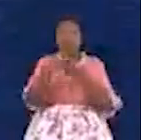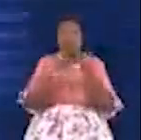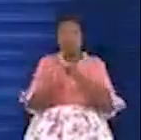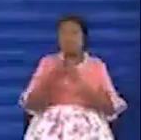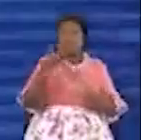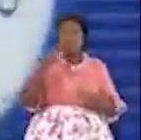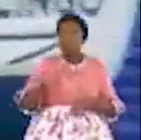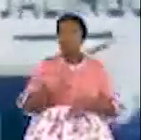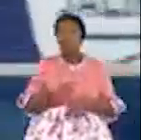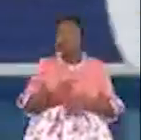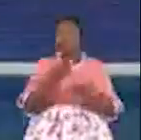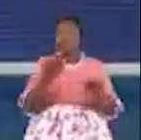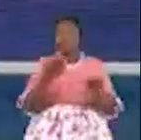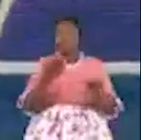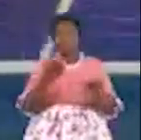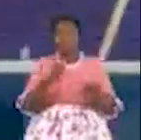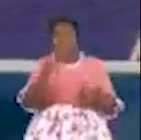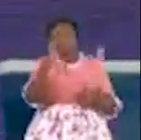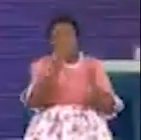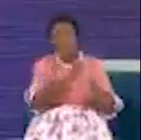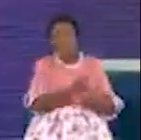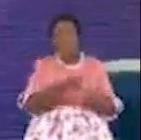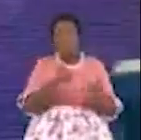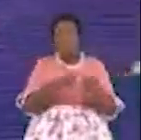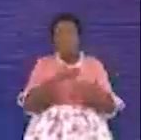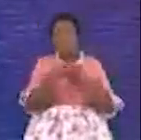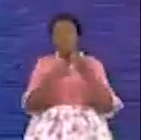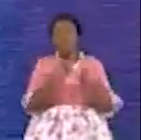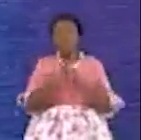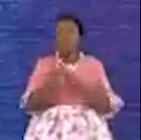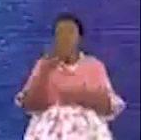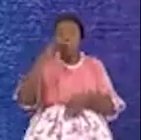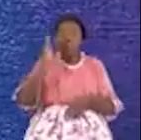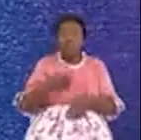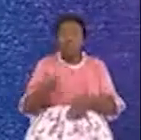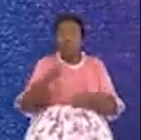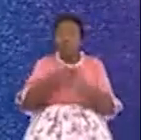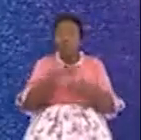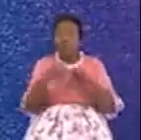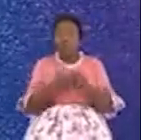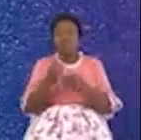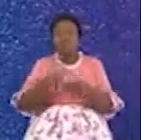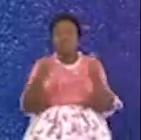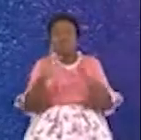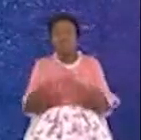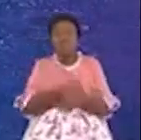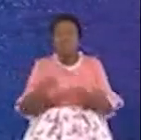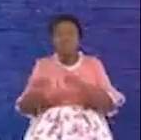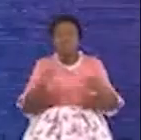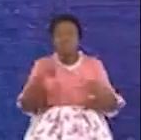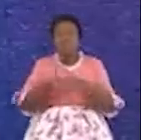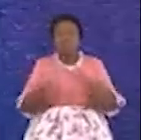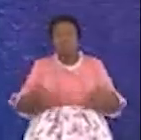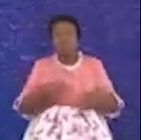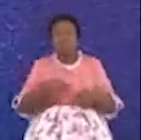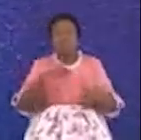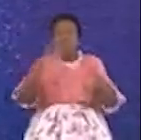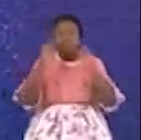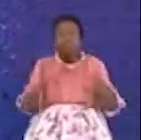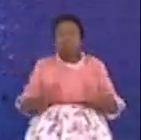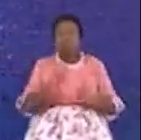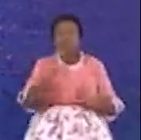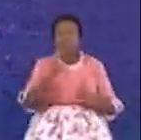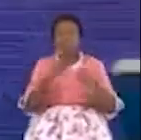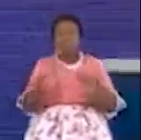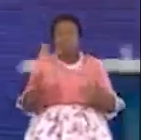ọjọọ niile, ihe ọjọọ niile, ndụ mmehie niile nke dị na ndụ gị. Ike na-abịakwasị